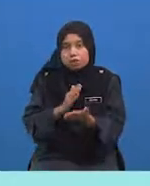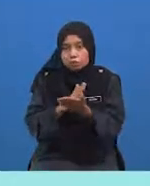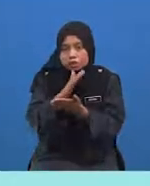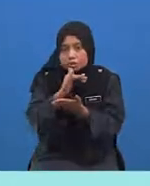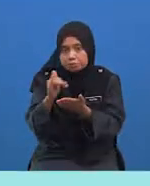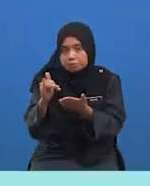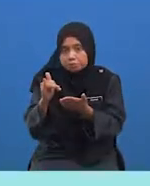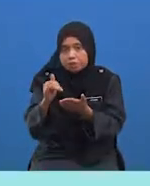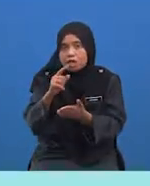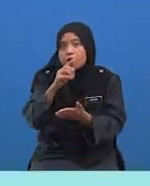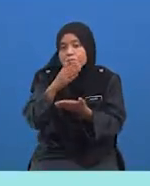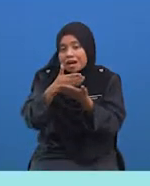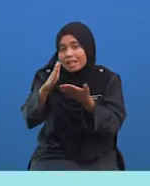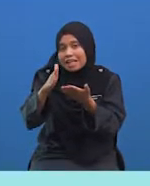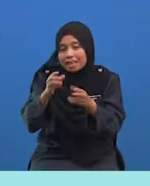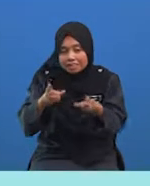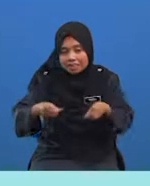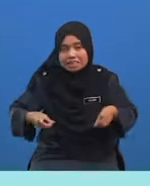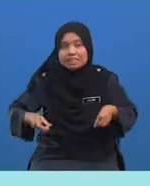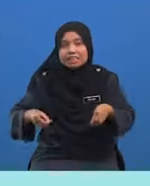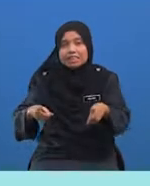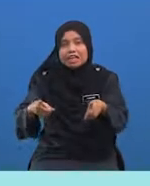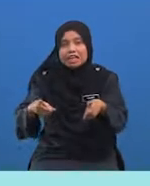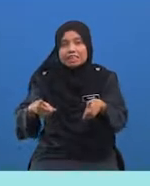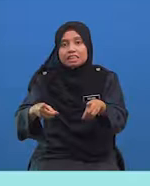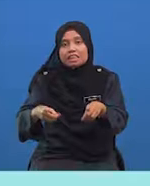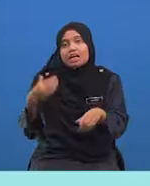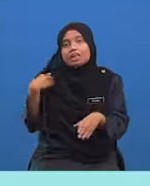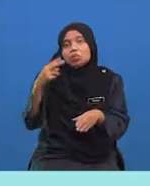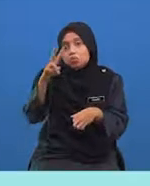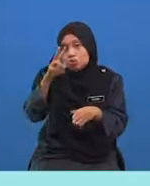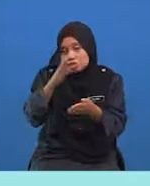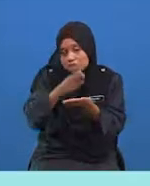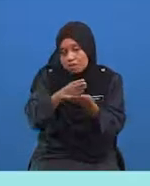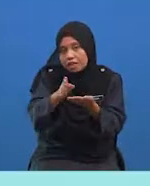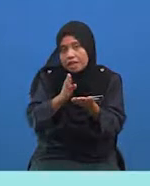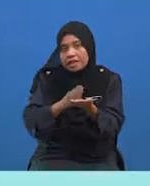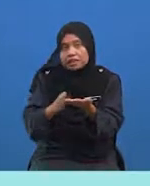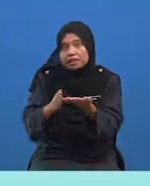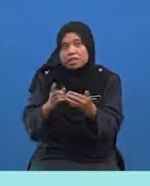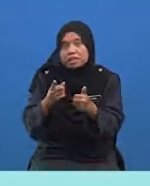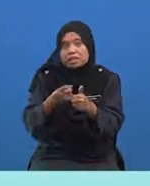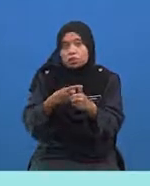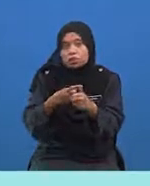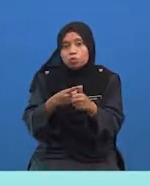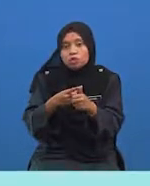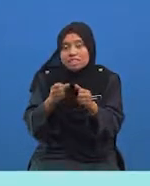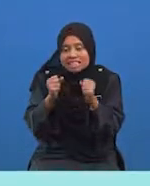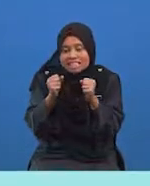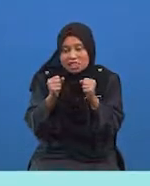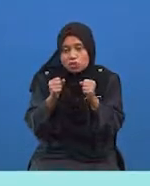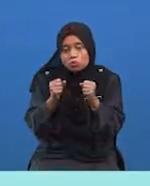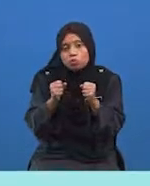seterusnya ialah zon sederhana. Okey, terbahagi kepada dua zon, iaitu zon